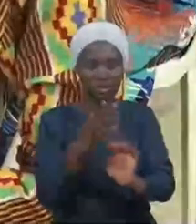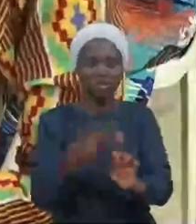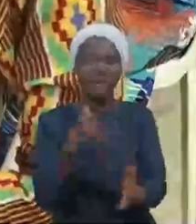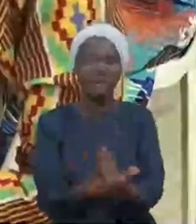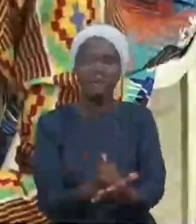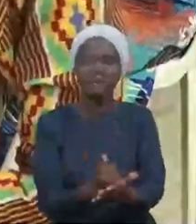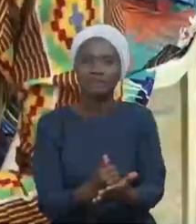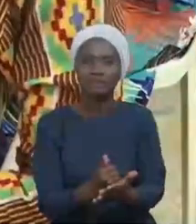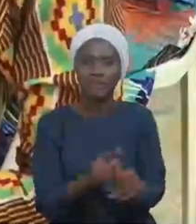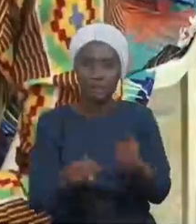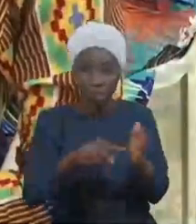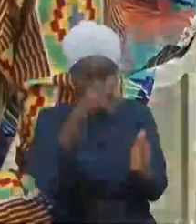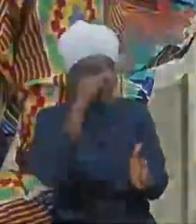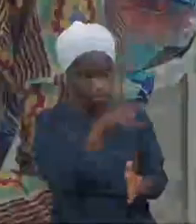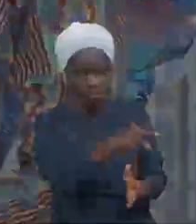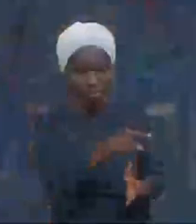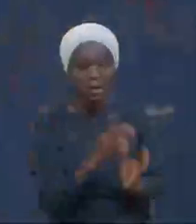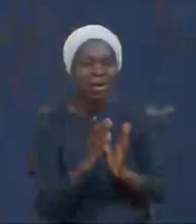plus fort.